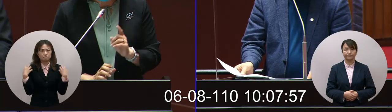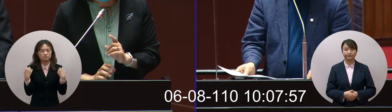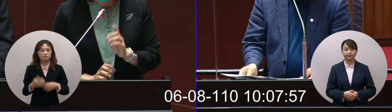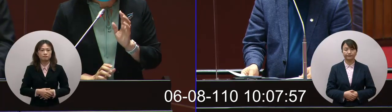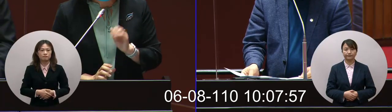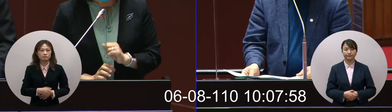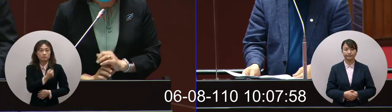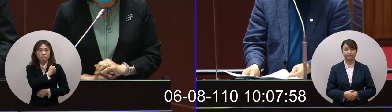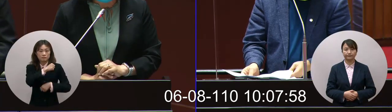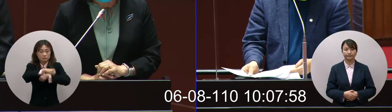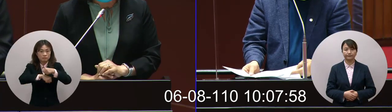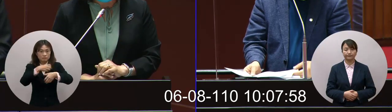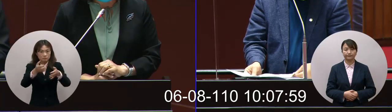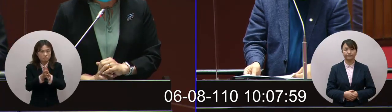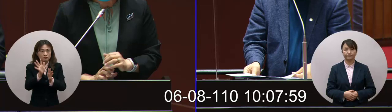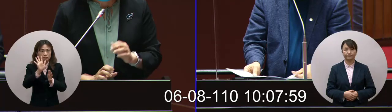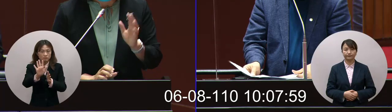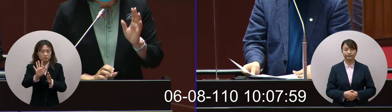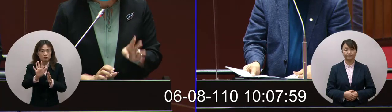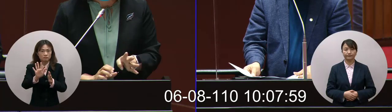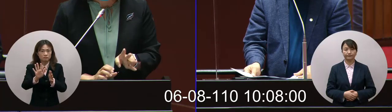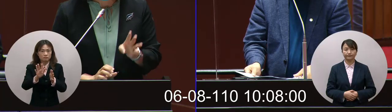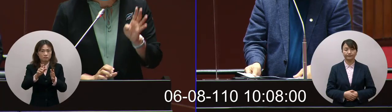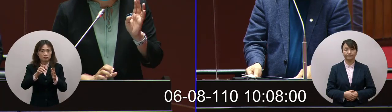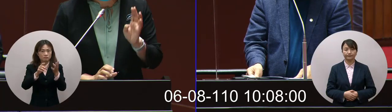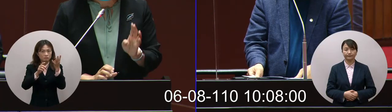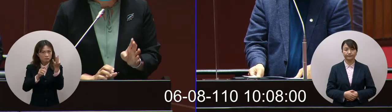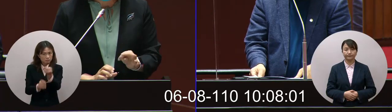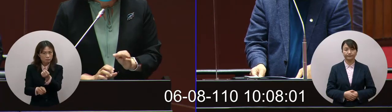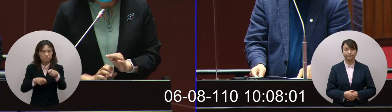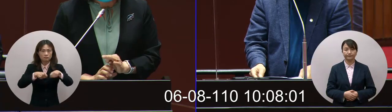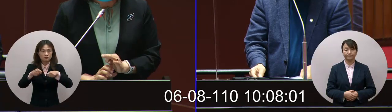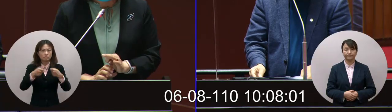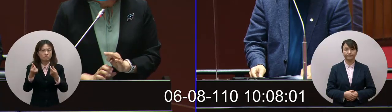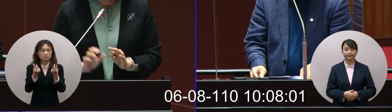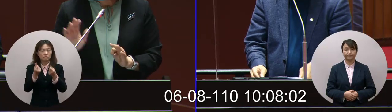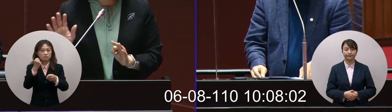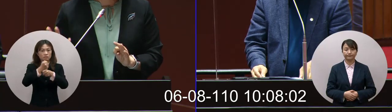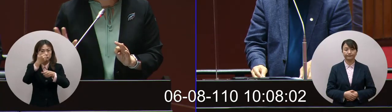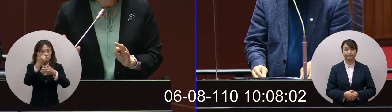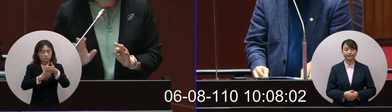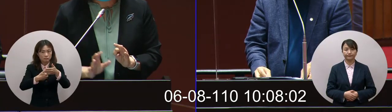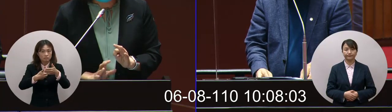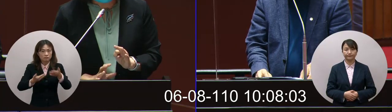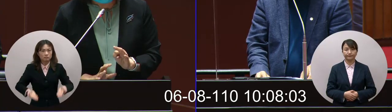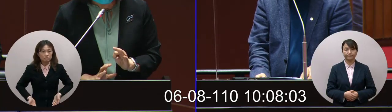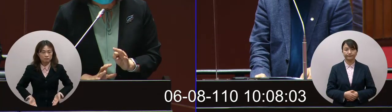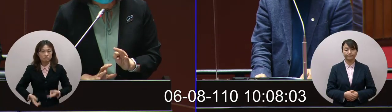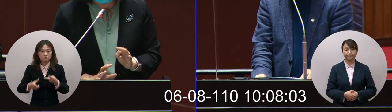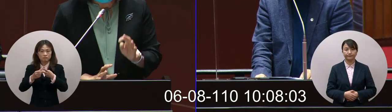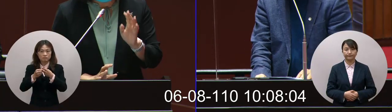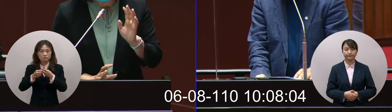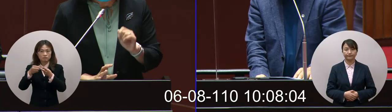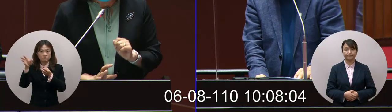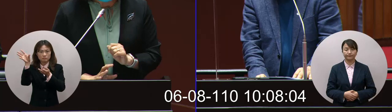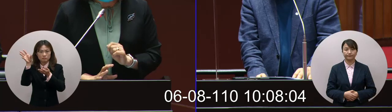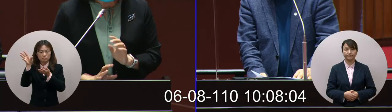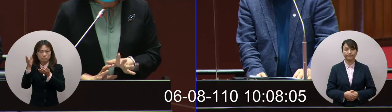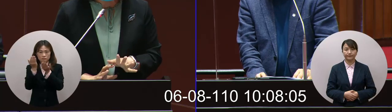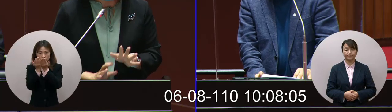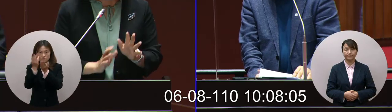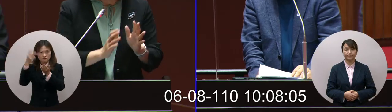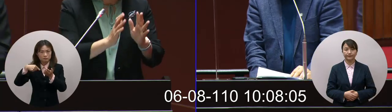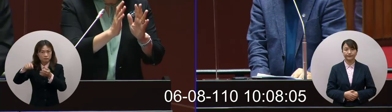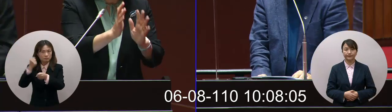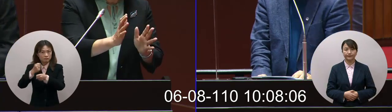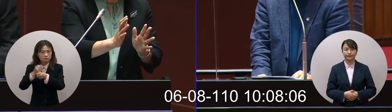们就安基金有几支计划，好，包括减班休息，包括充电再出发，这不在纾困预算里面。那刚刚委员所